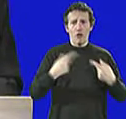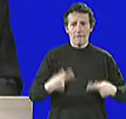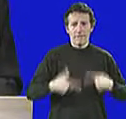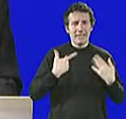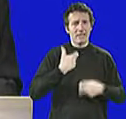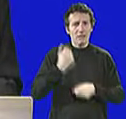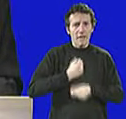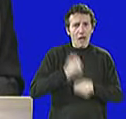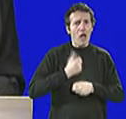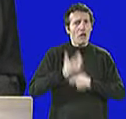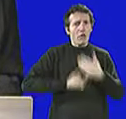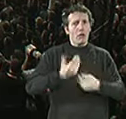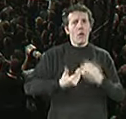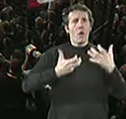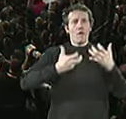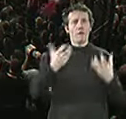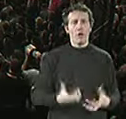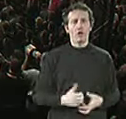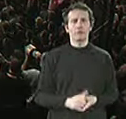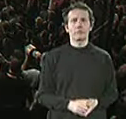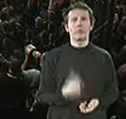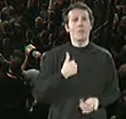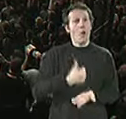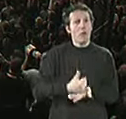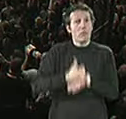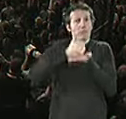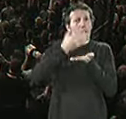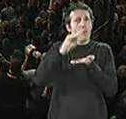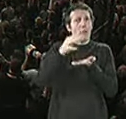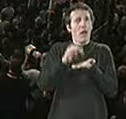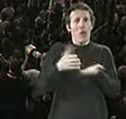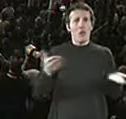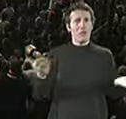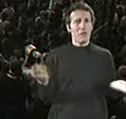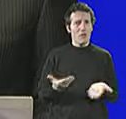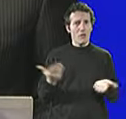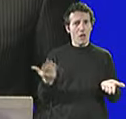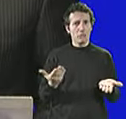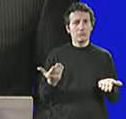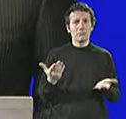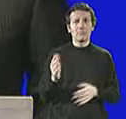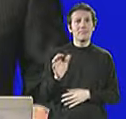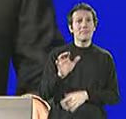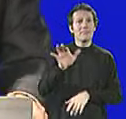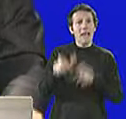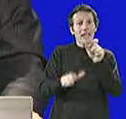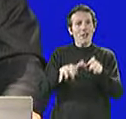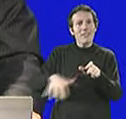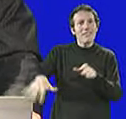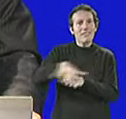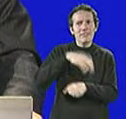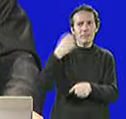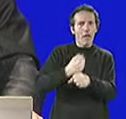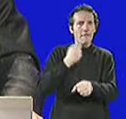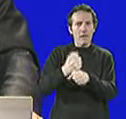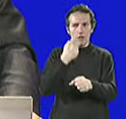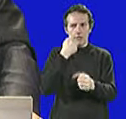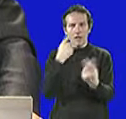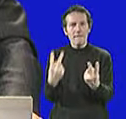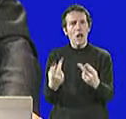travail. Je veux être le porte-parole de cette France pour qui le travail est une